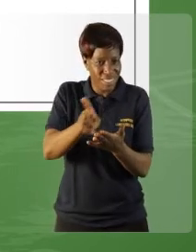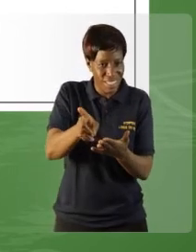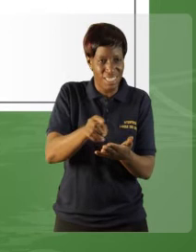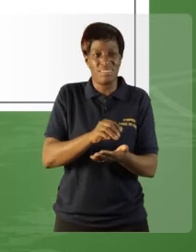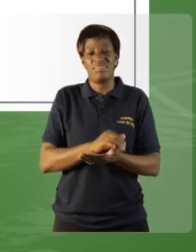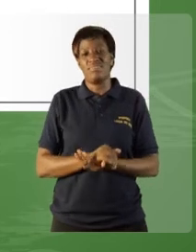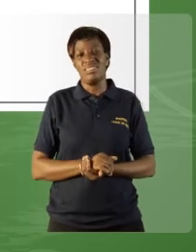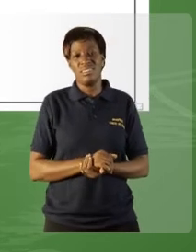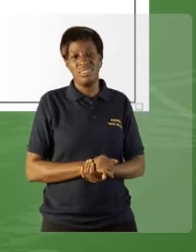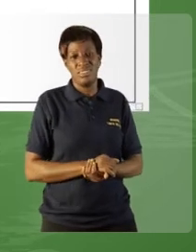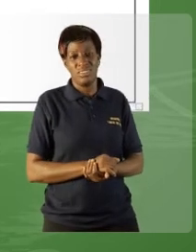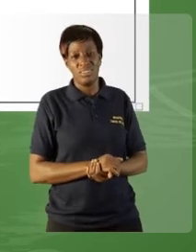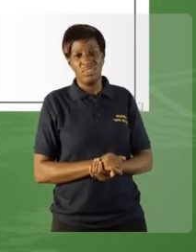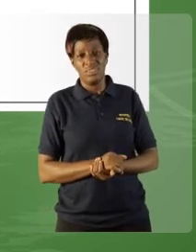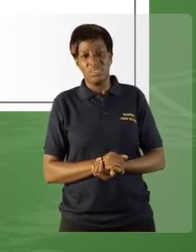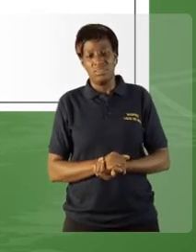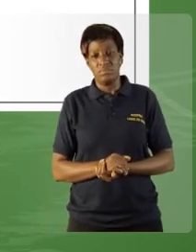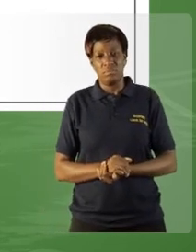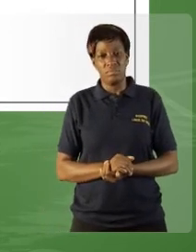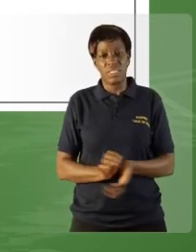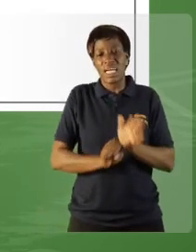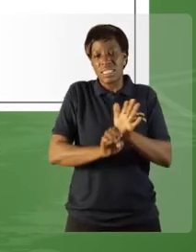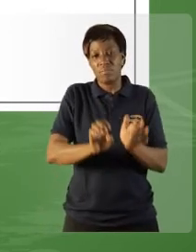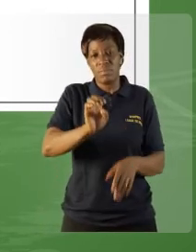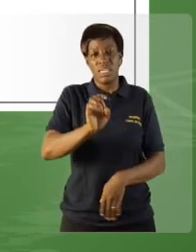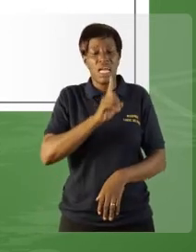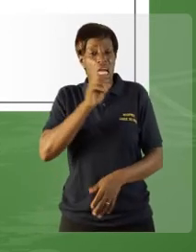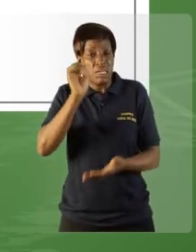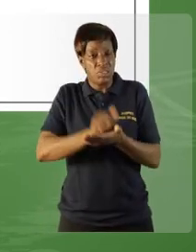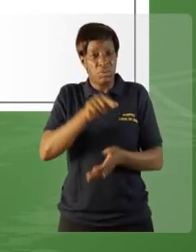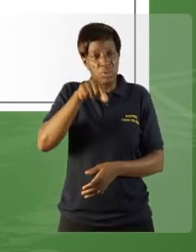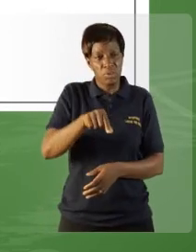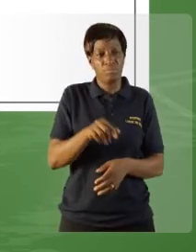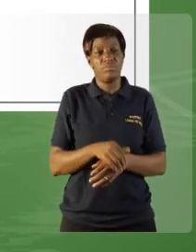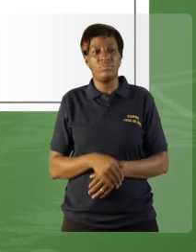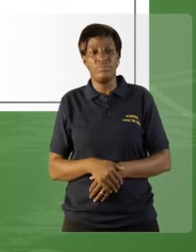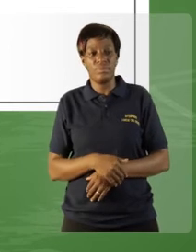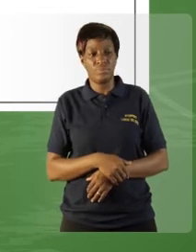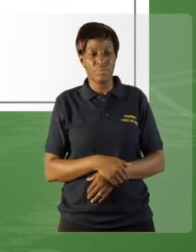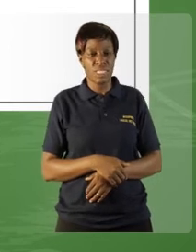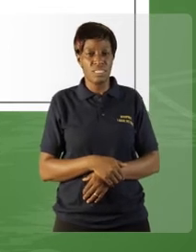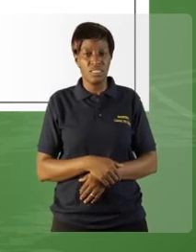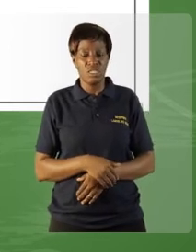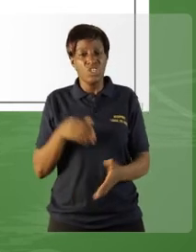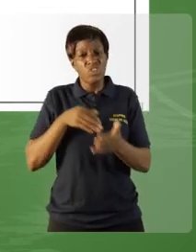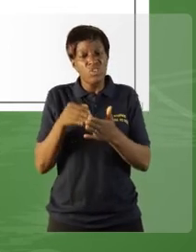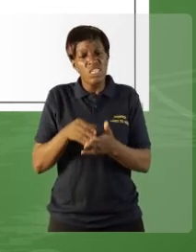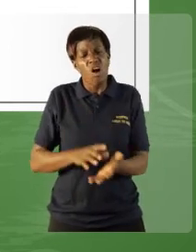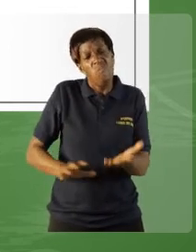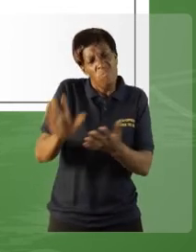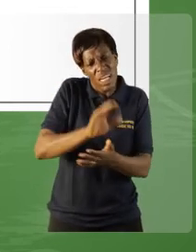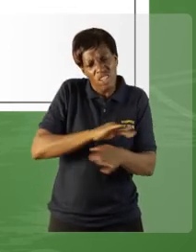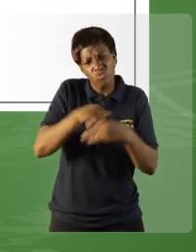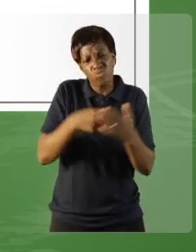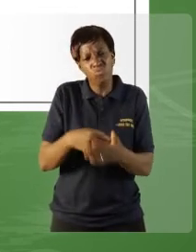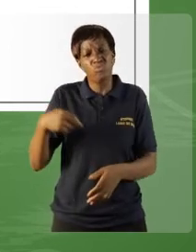interrogations directes avec « est-ce que ». Nous notons aussi le mélange des personnes « nous » et « on ».